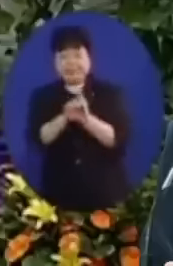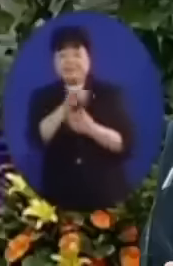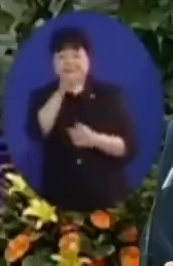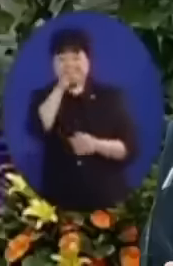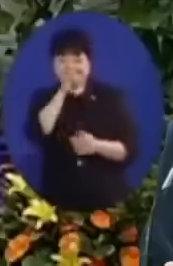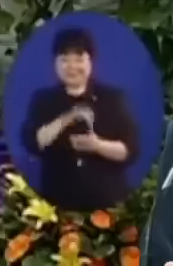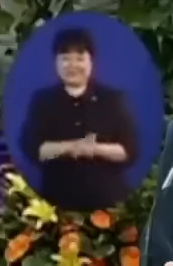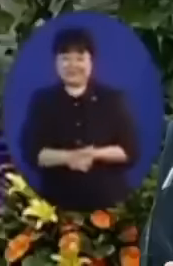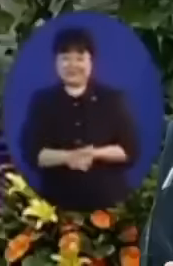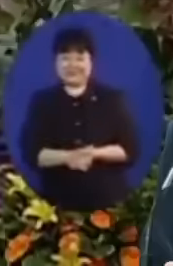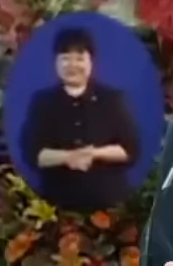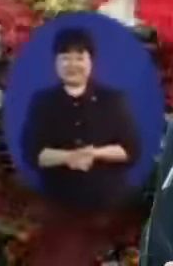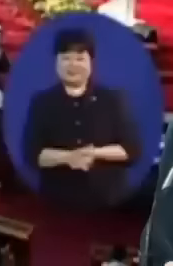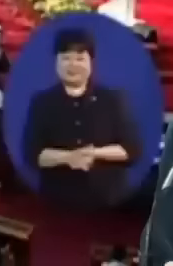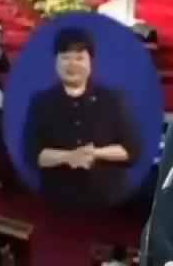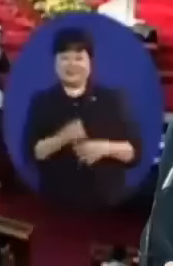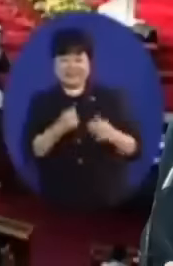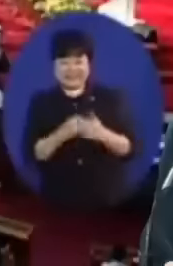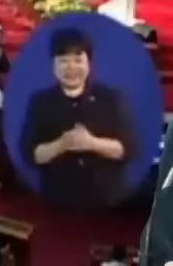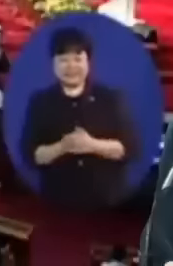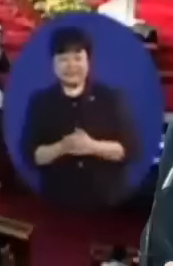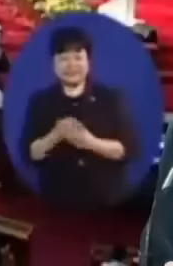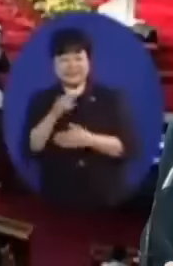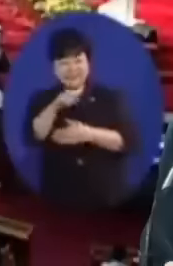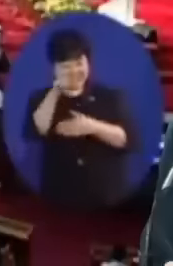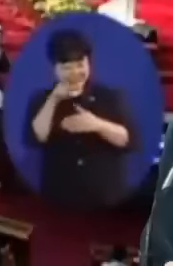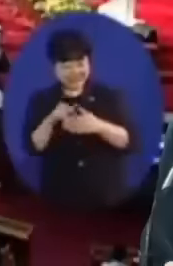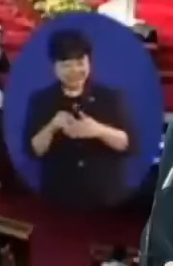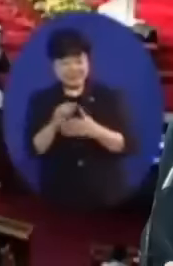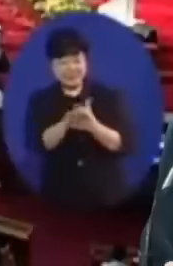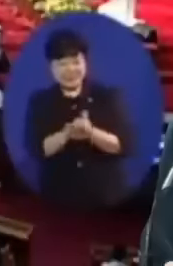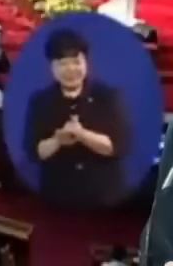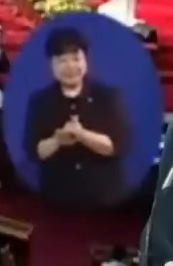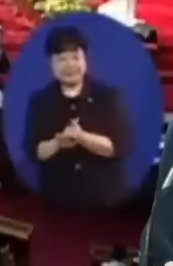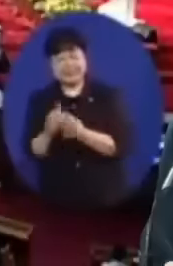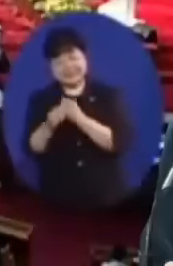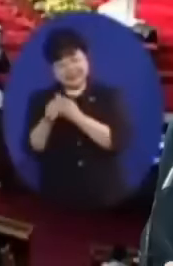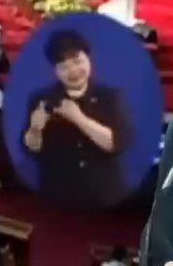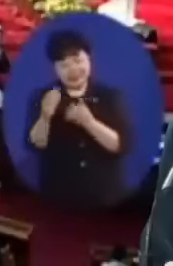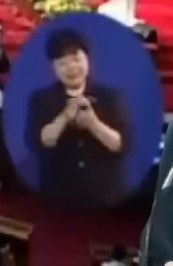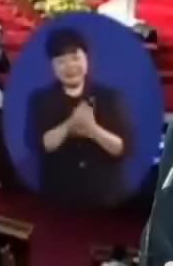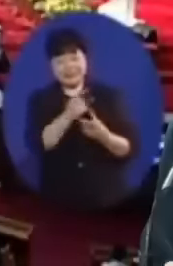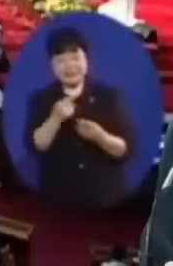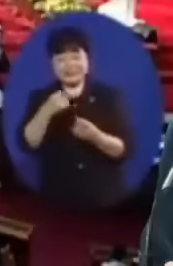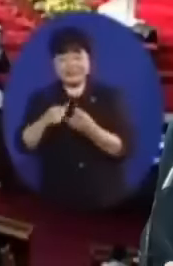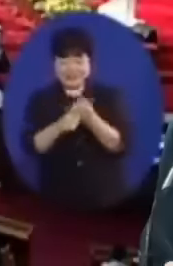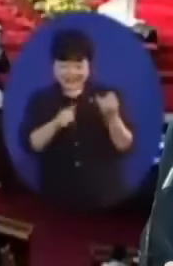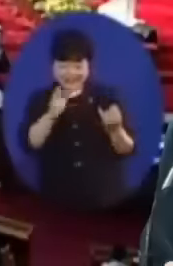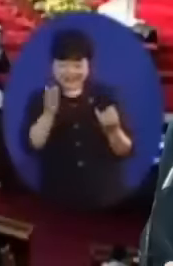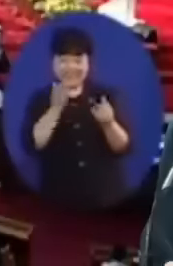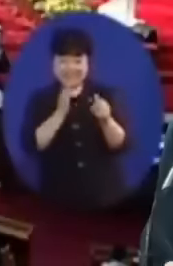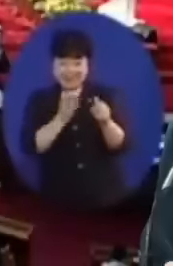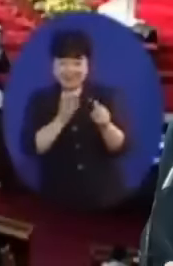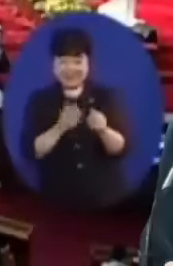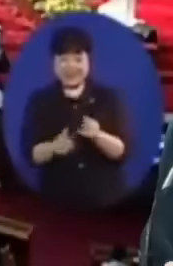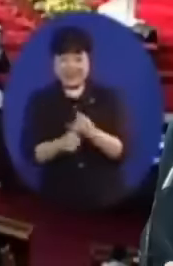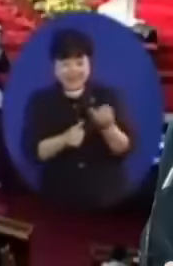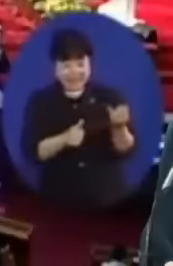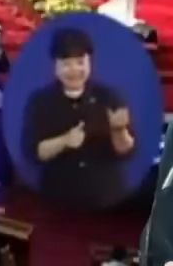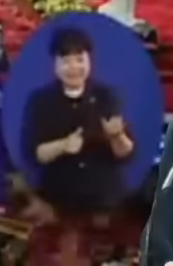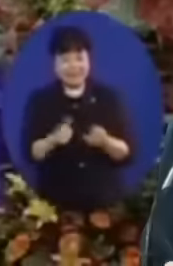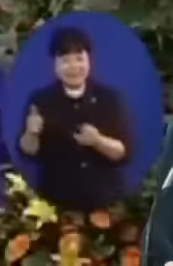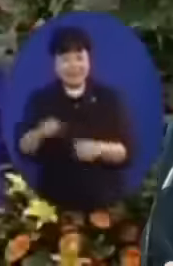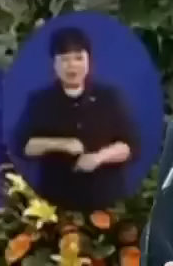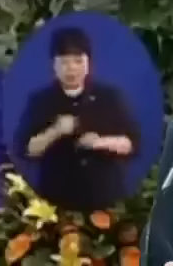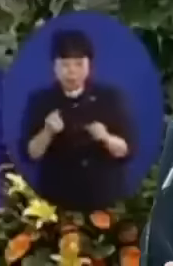말하는 것입니다. 그럼 우리는 이 세상에 살면서 친구 같은 남편과 친구 같은 아내가 되어야 되는 것입니다. 아내들이여 자기